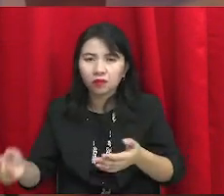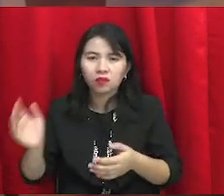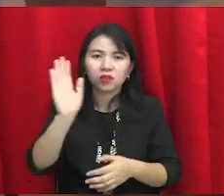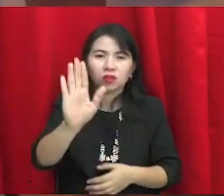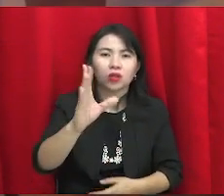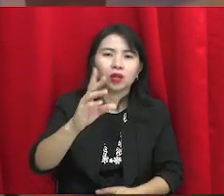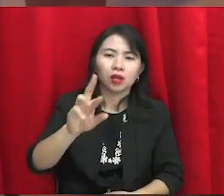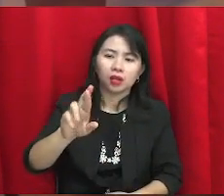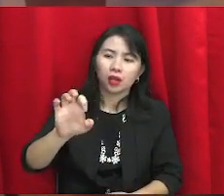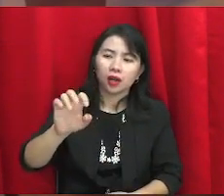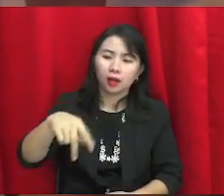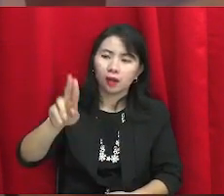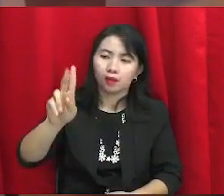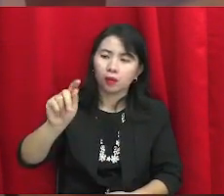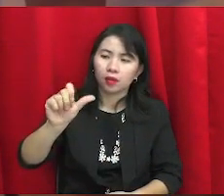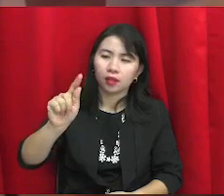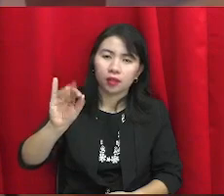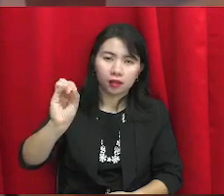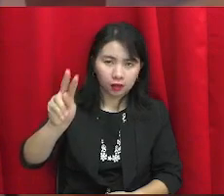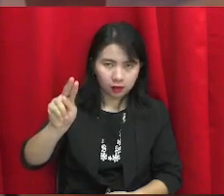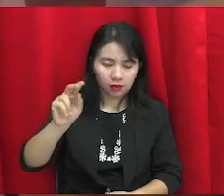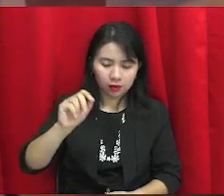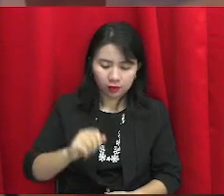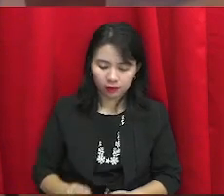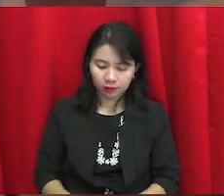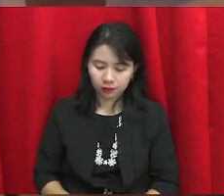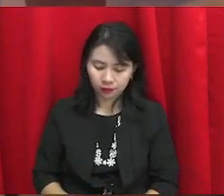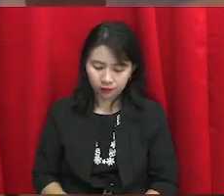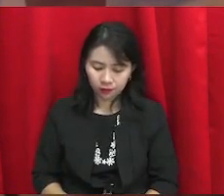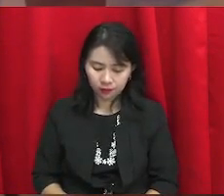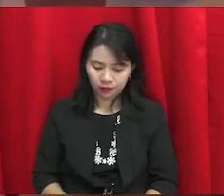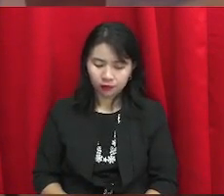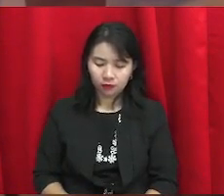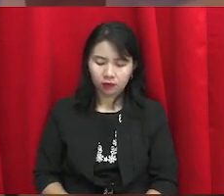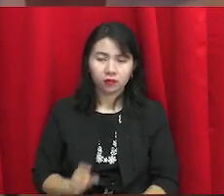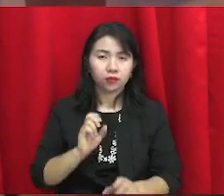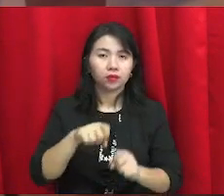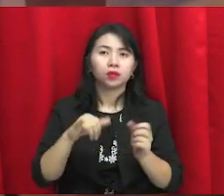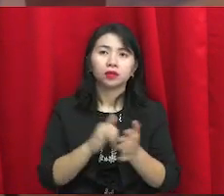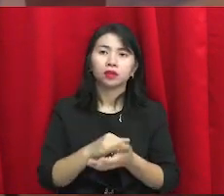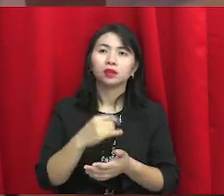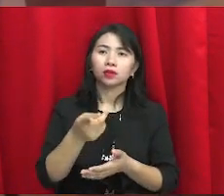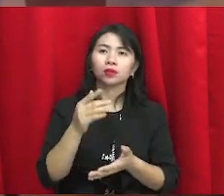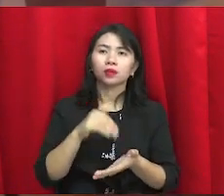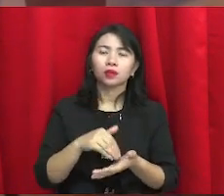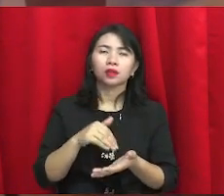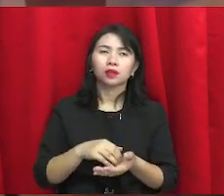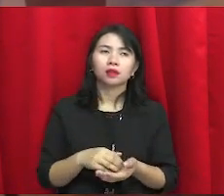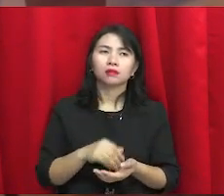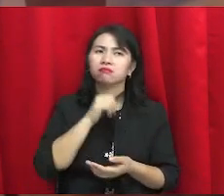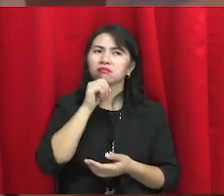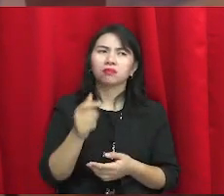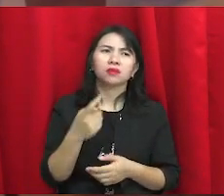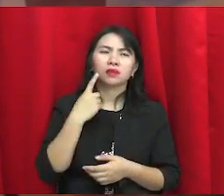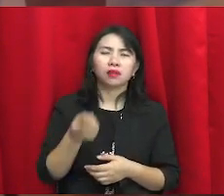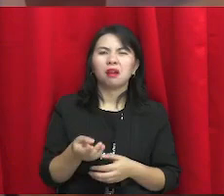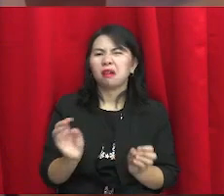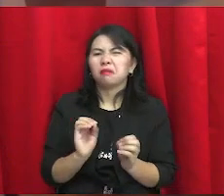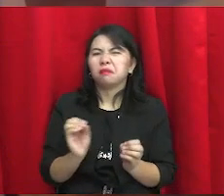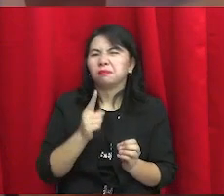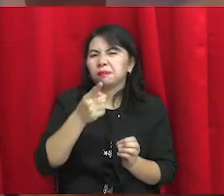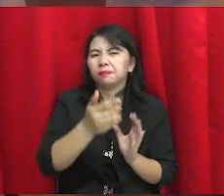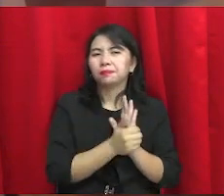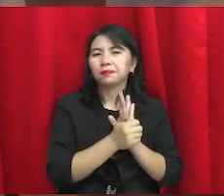reputation. That's right. Yeah, para lamang hindi ka maging sabihin nila wala kang capability